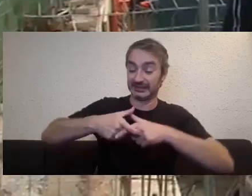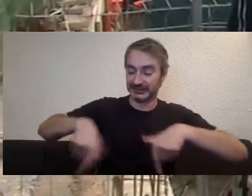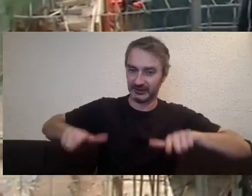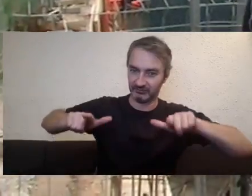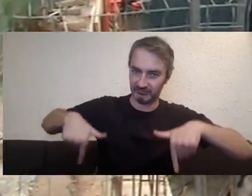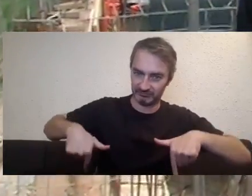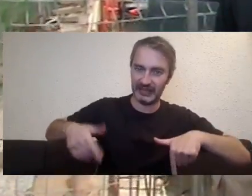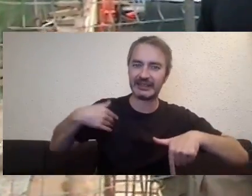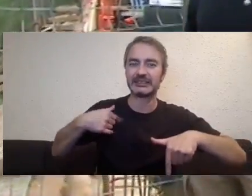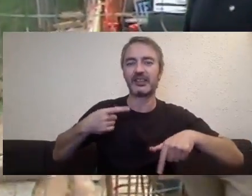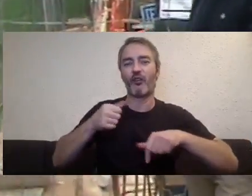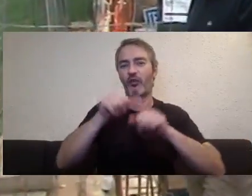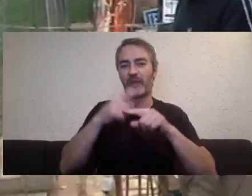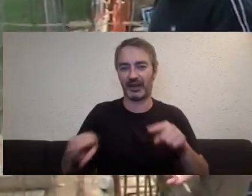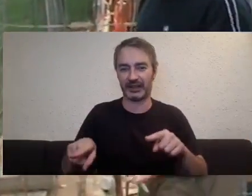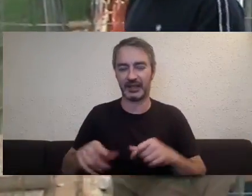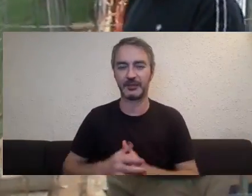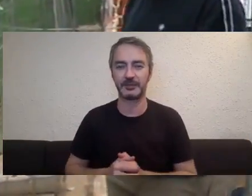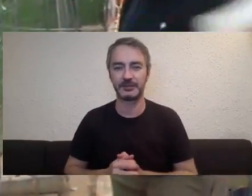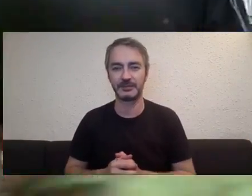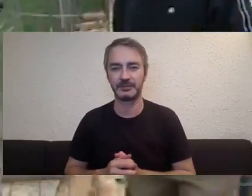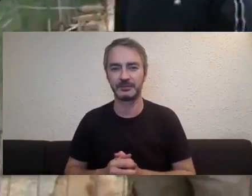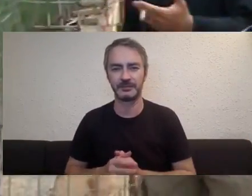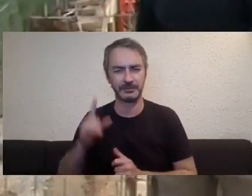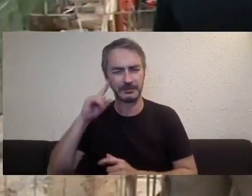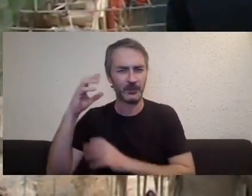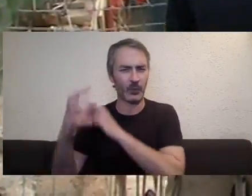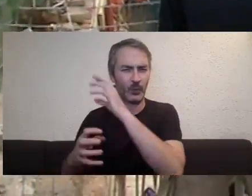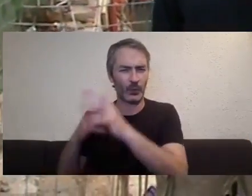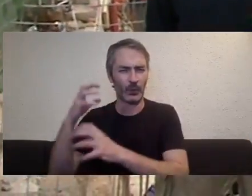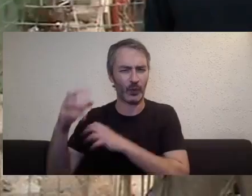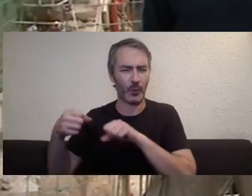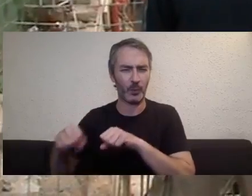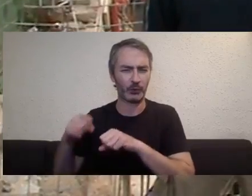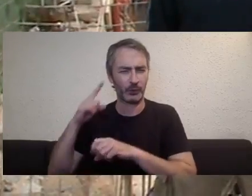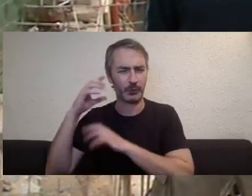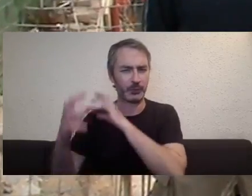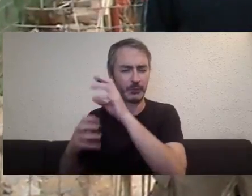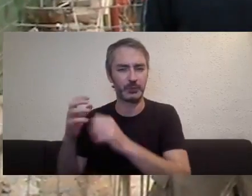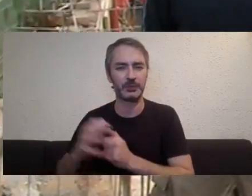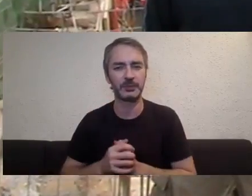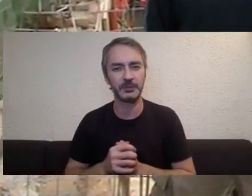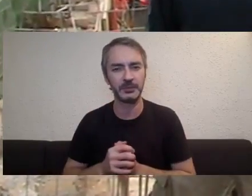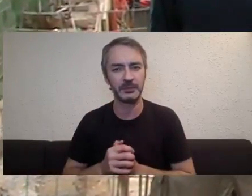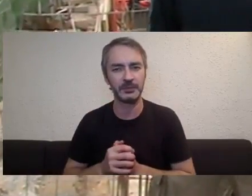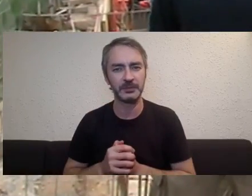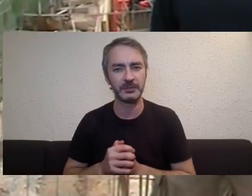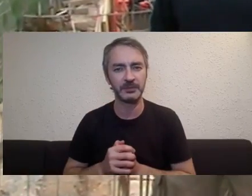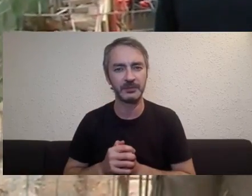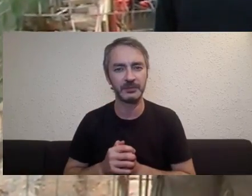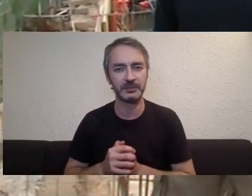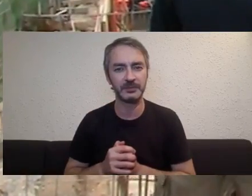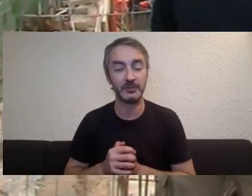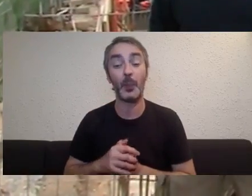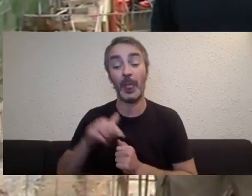desallotjament són disturbis, no? Que tots coneixem, va ser ja preparat una estratègia de confrontació, i en aquest cas doncs,